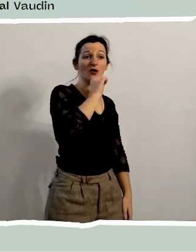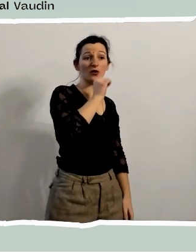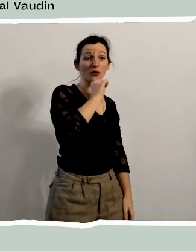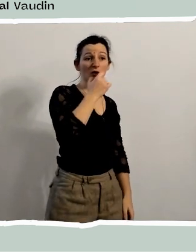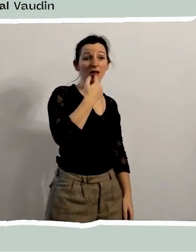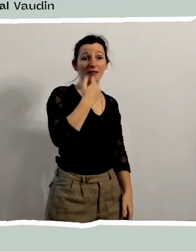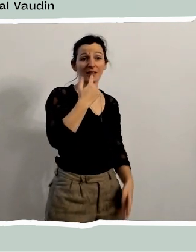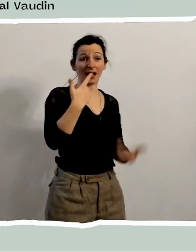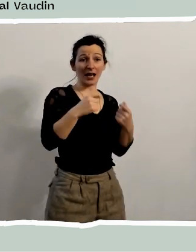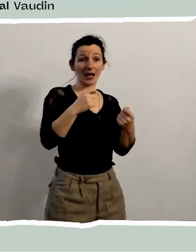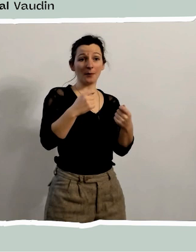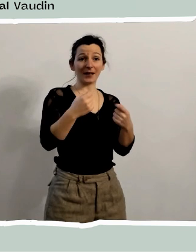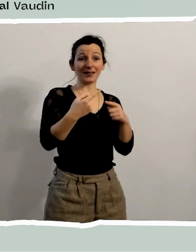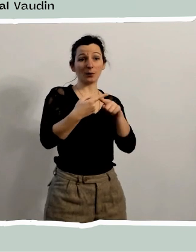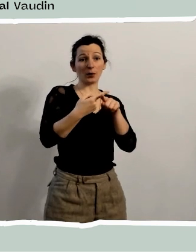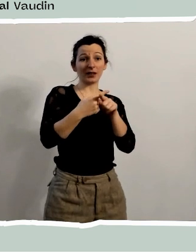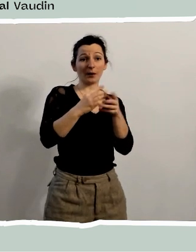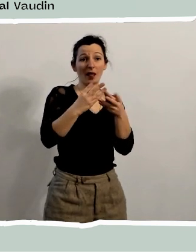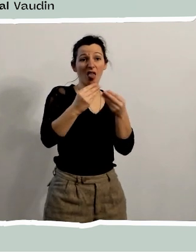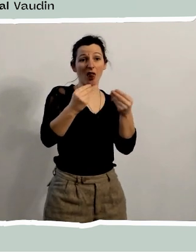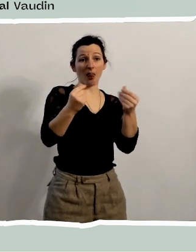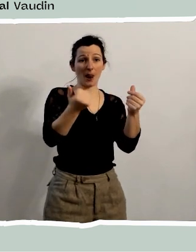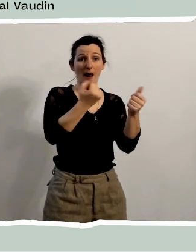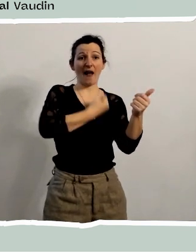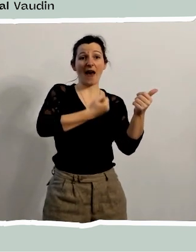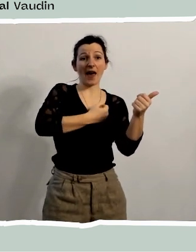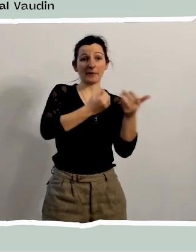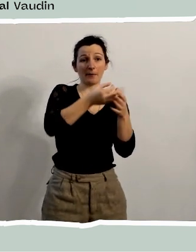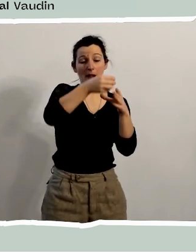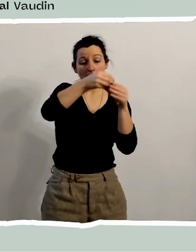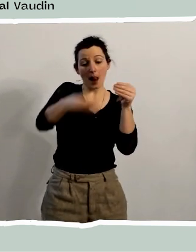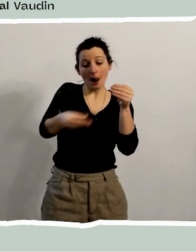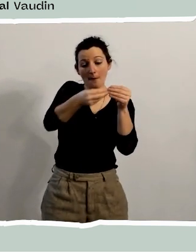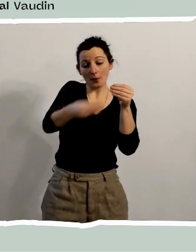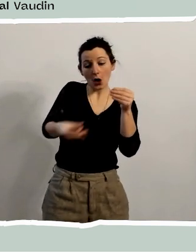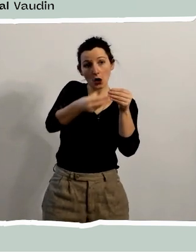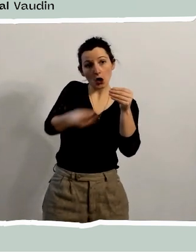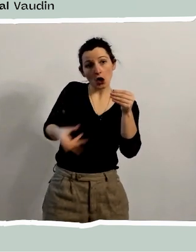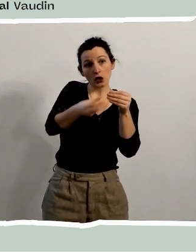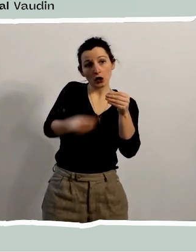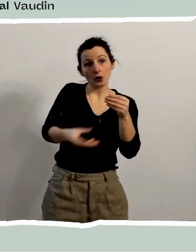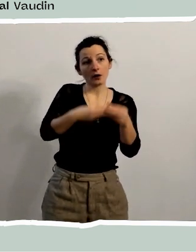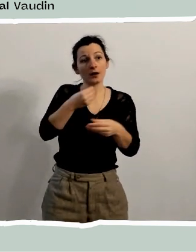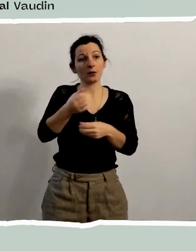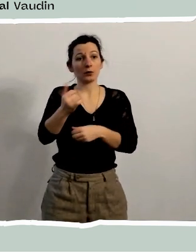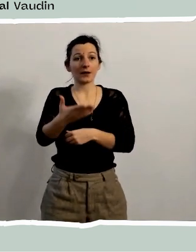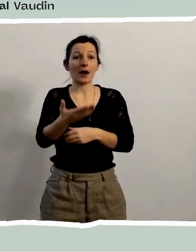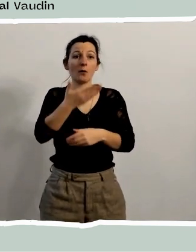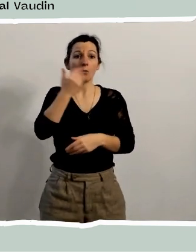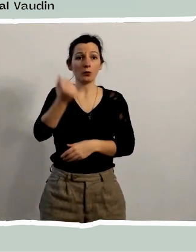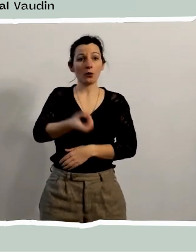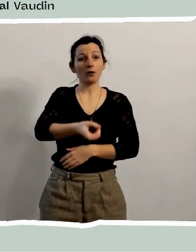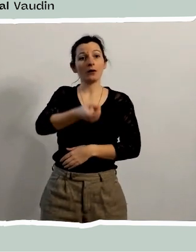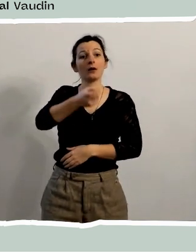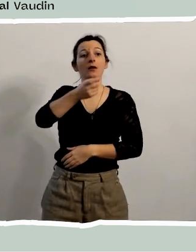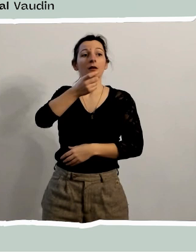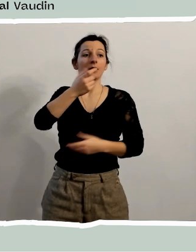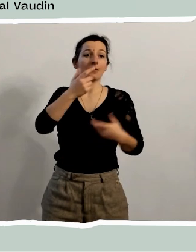plastique va être relargué. On va préférer le verre, la céramique, le métal. Attention, pas au micro-ondes,